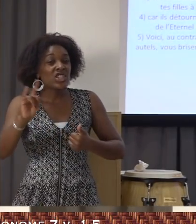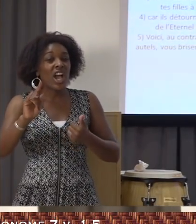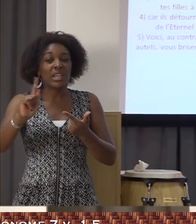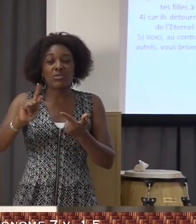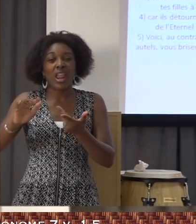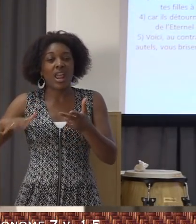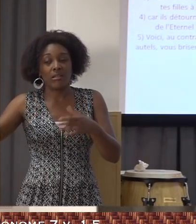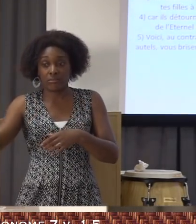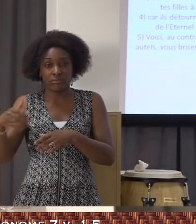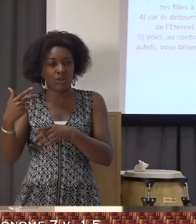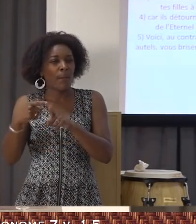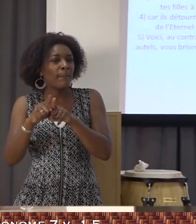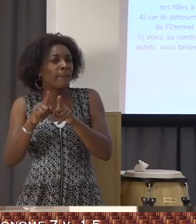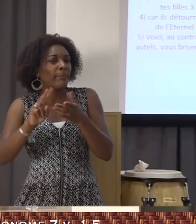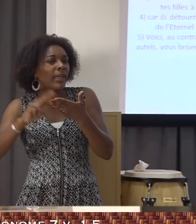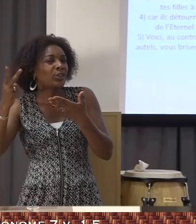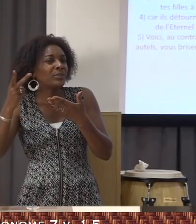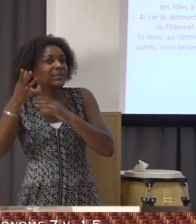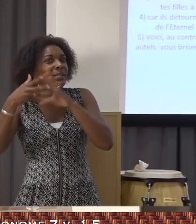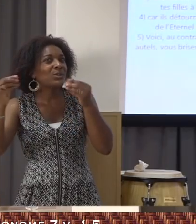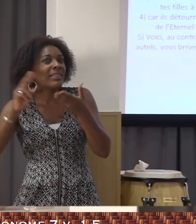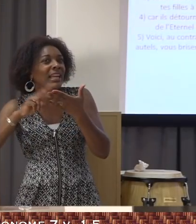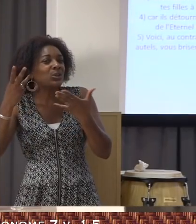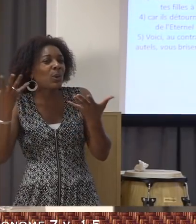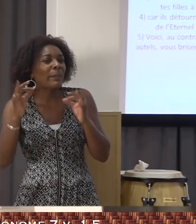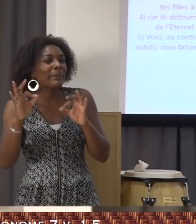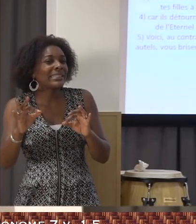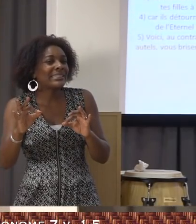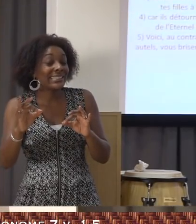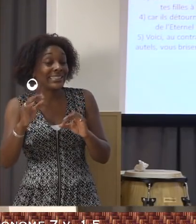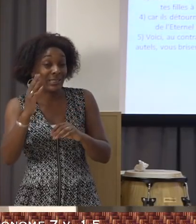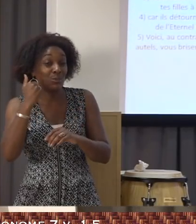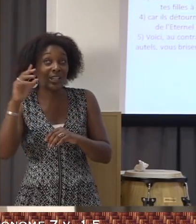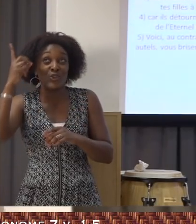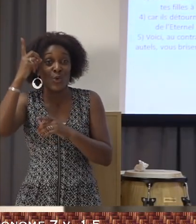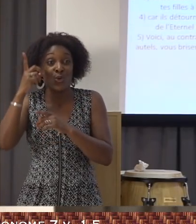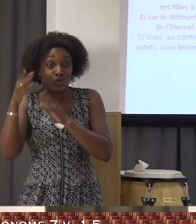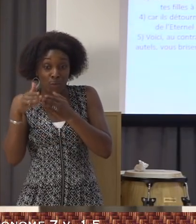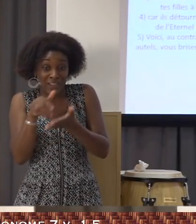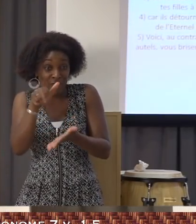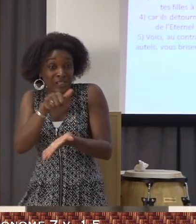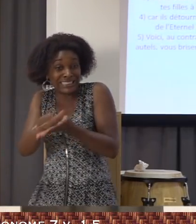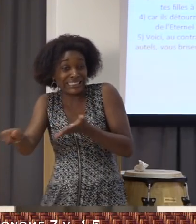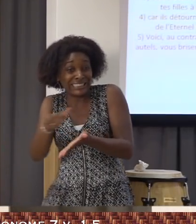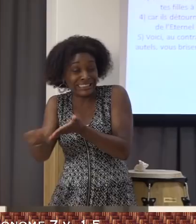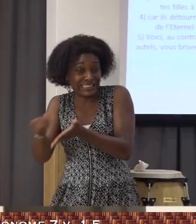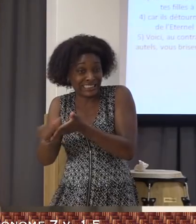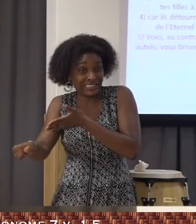peuple d'Israël. Et ce pourquoi Dieu leur a demandé de les détruire.